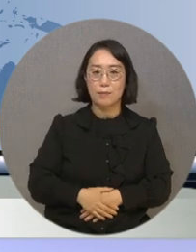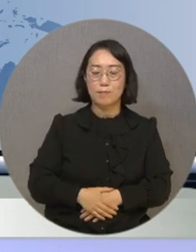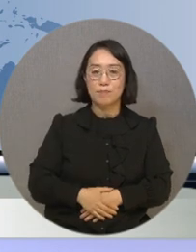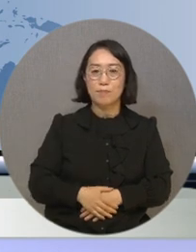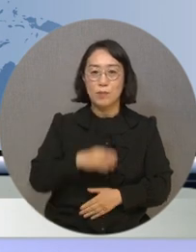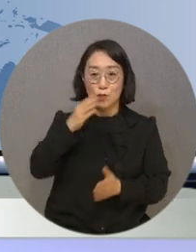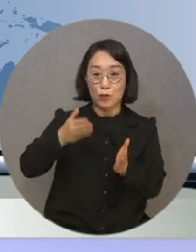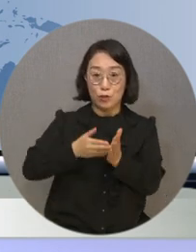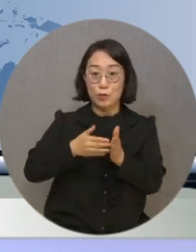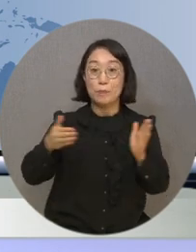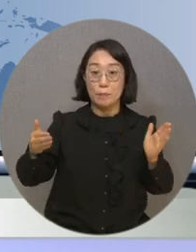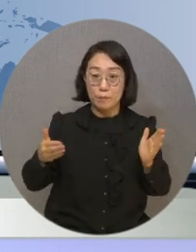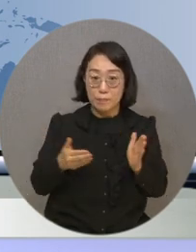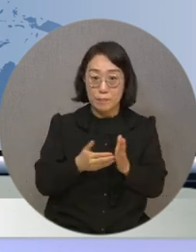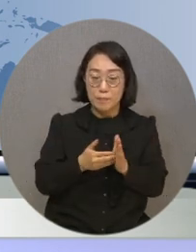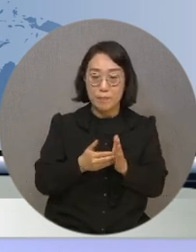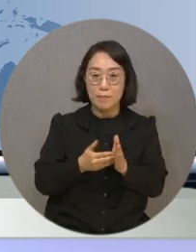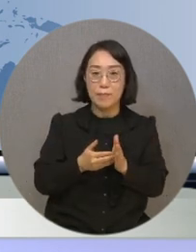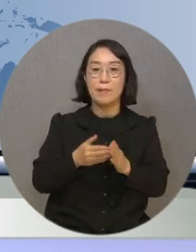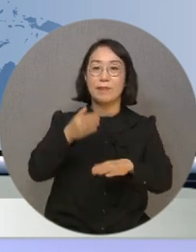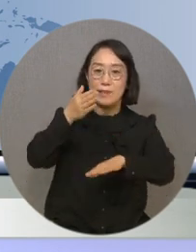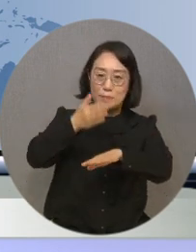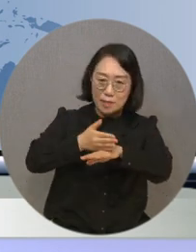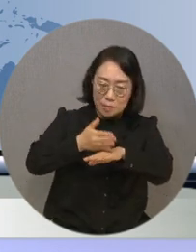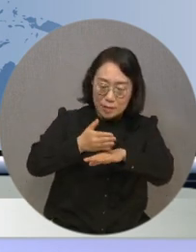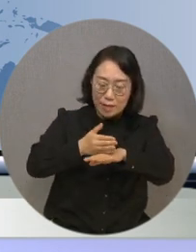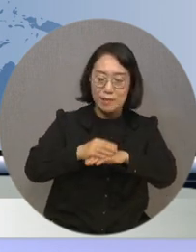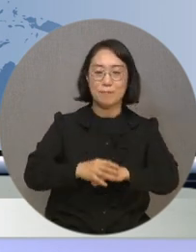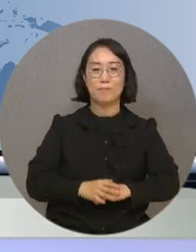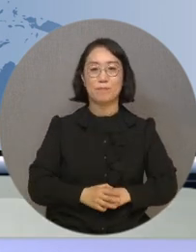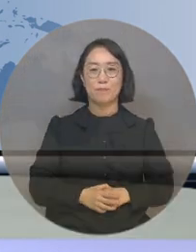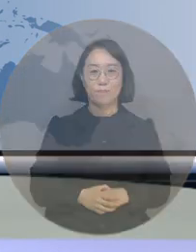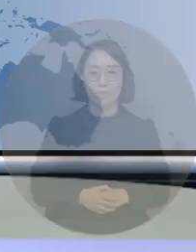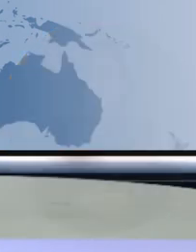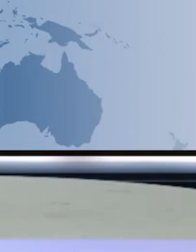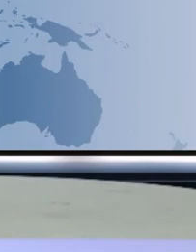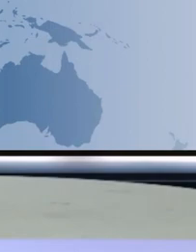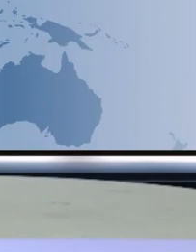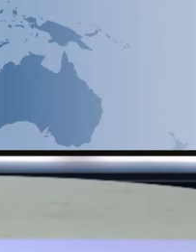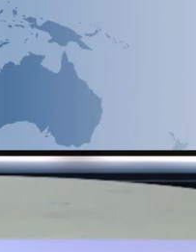복제티비 뉴스 24를 마칩니다 시청해주신 여러분 고맙습니다